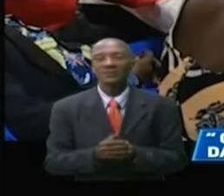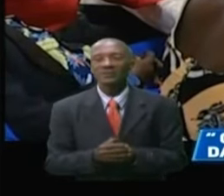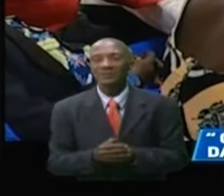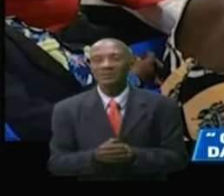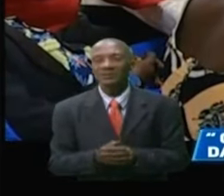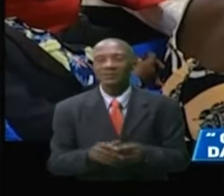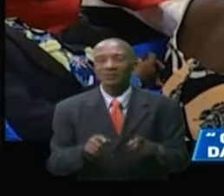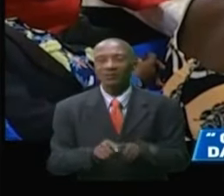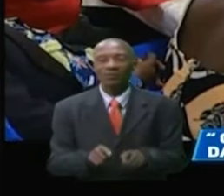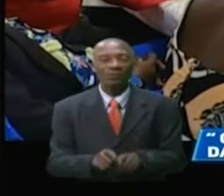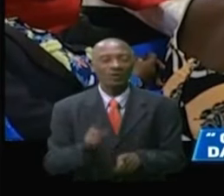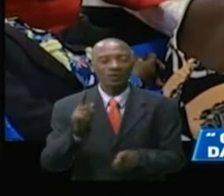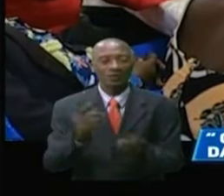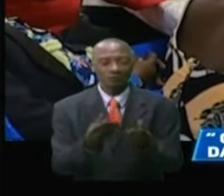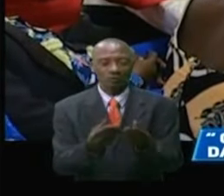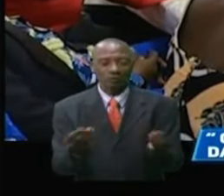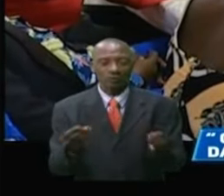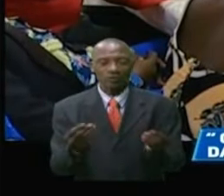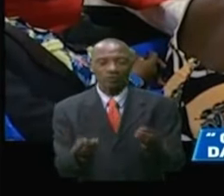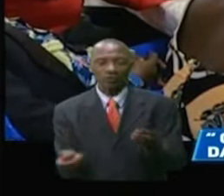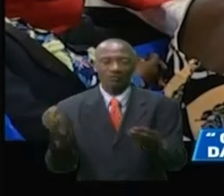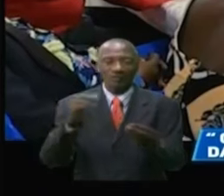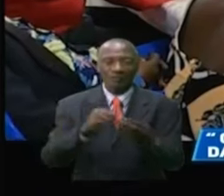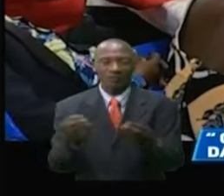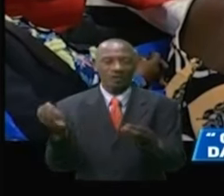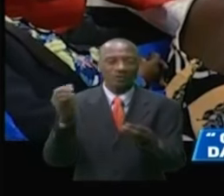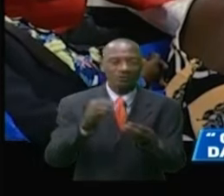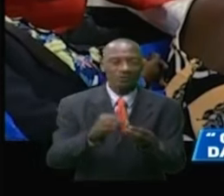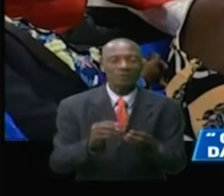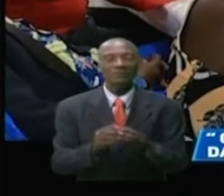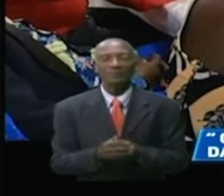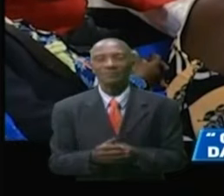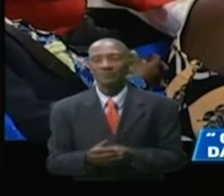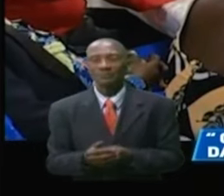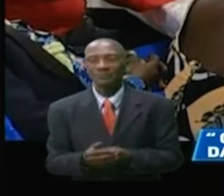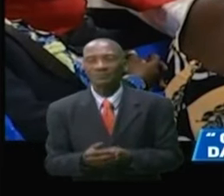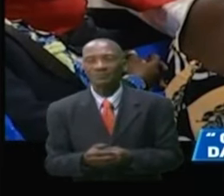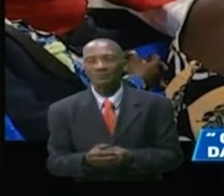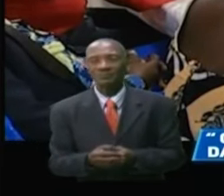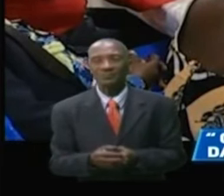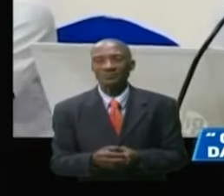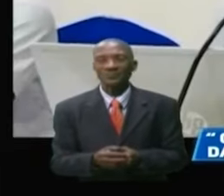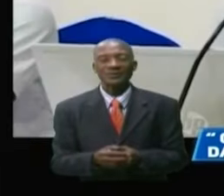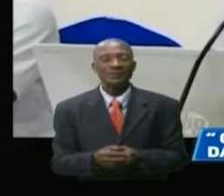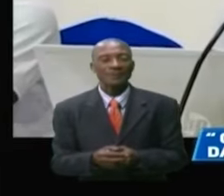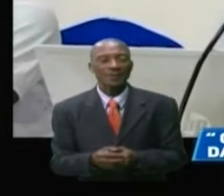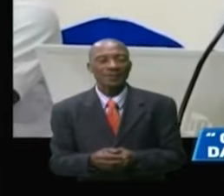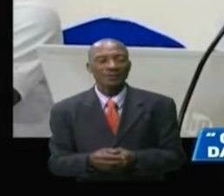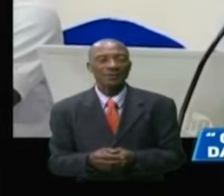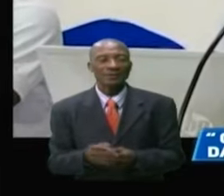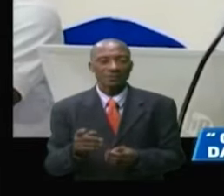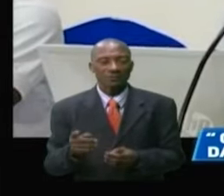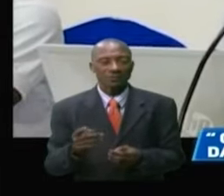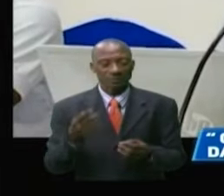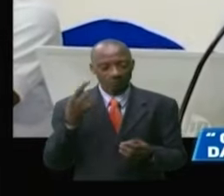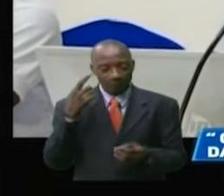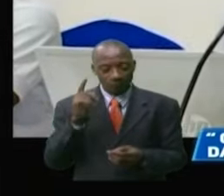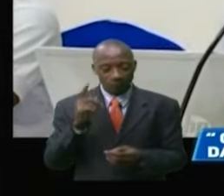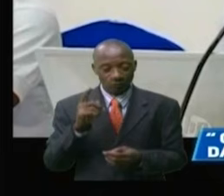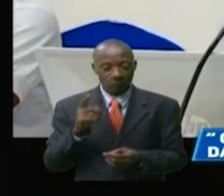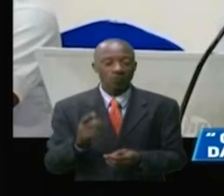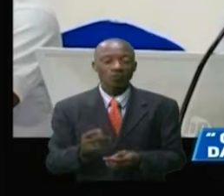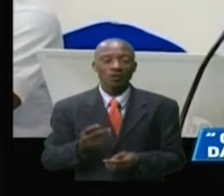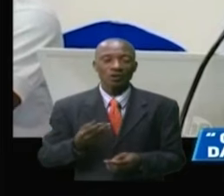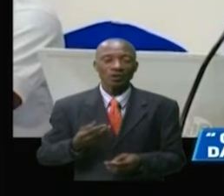solution complémentaire pour la formation de l'enseignant. En tant que partie présente à l'ODECAP Éducation